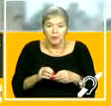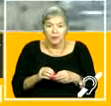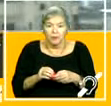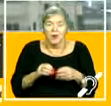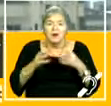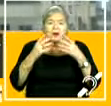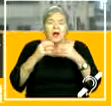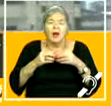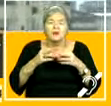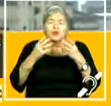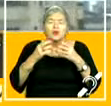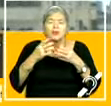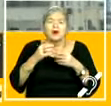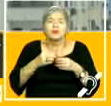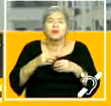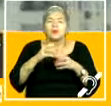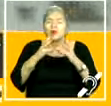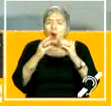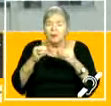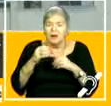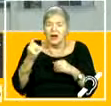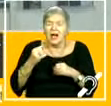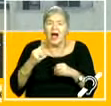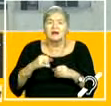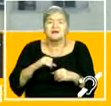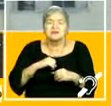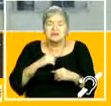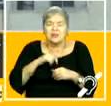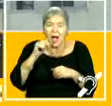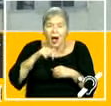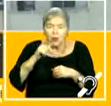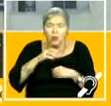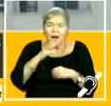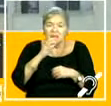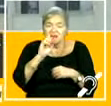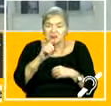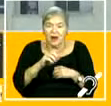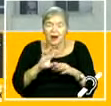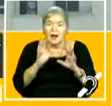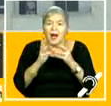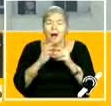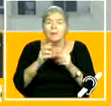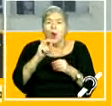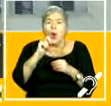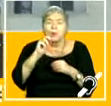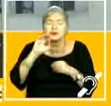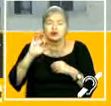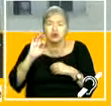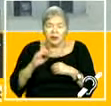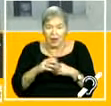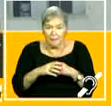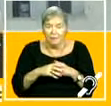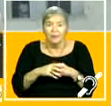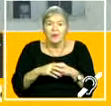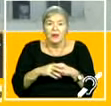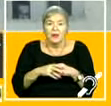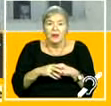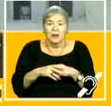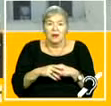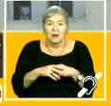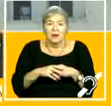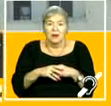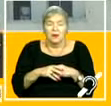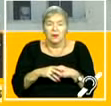Estimăm numărul cetățenilor români care se află la acest moment în Israel cam în jur de 800. Cum am spus, situația este